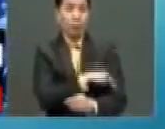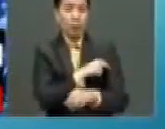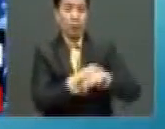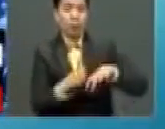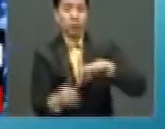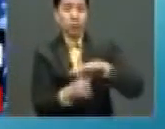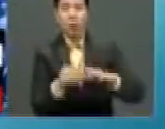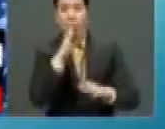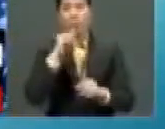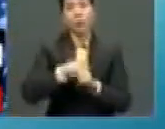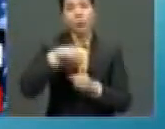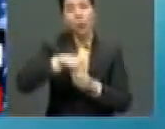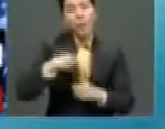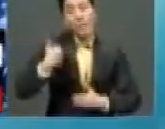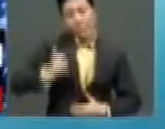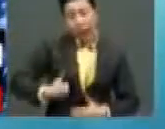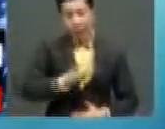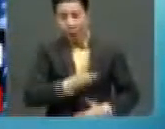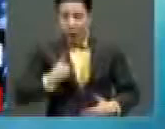แก่แล้วไม่ถึง 14